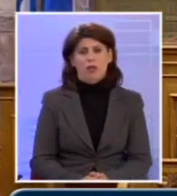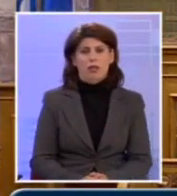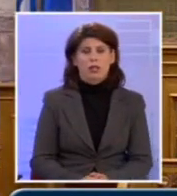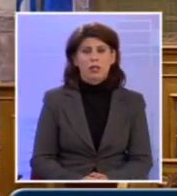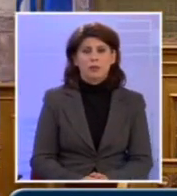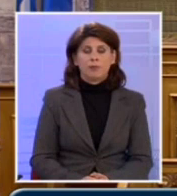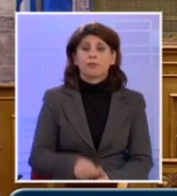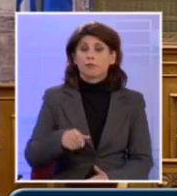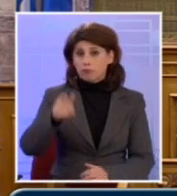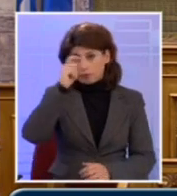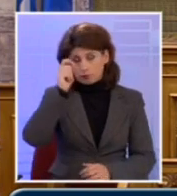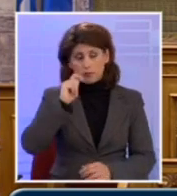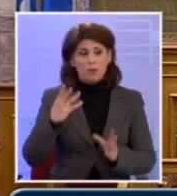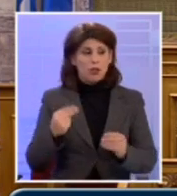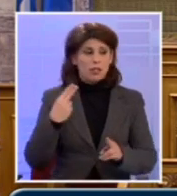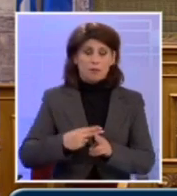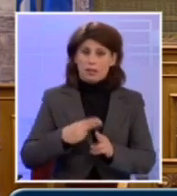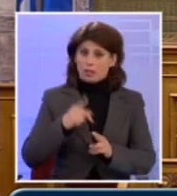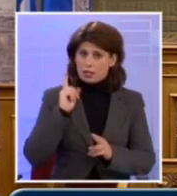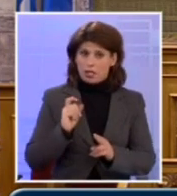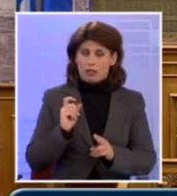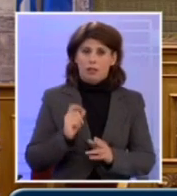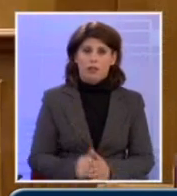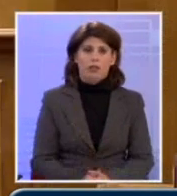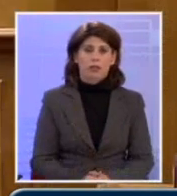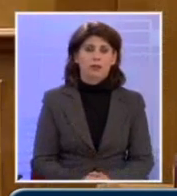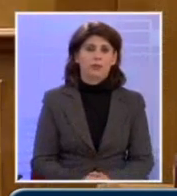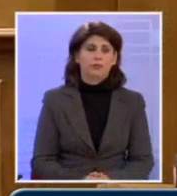Και αυτή η παραδοχή είναι εξαιρετικά σημαντική, ξέρετε.